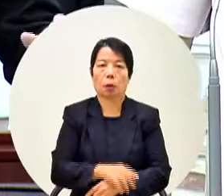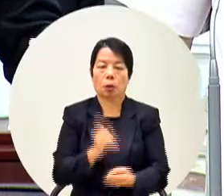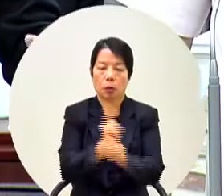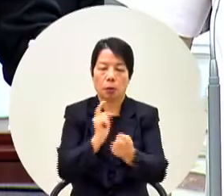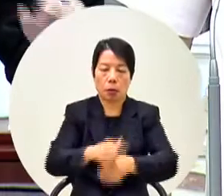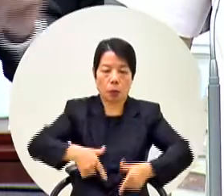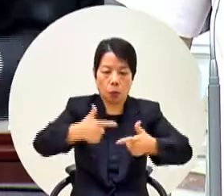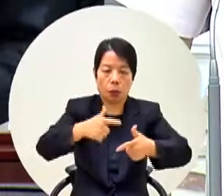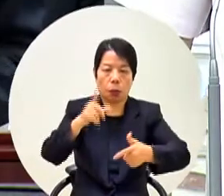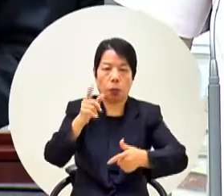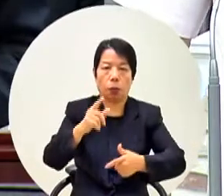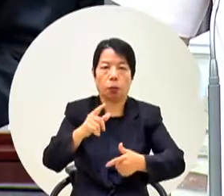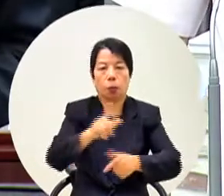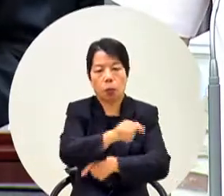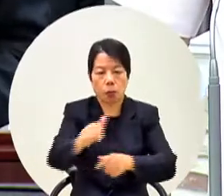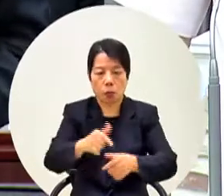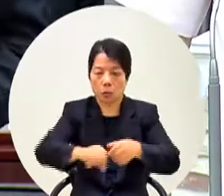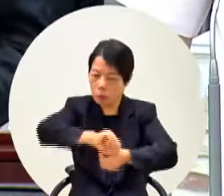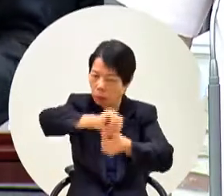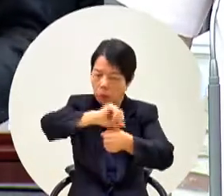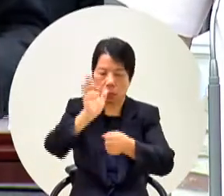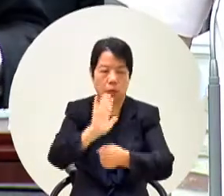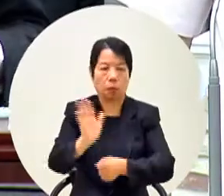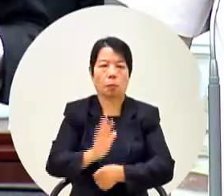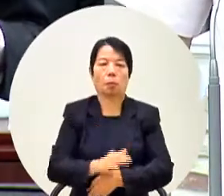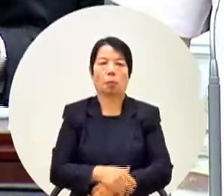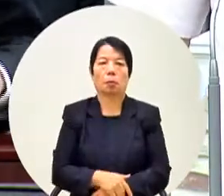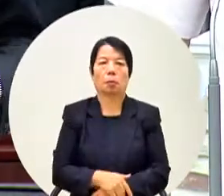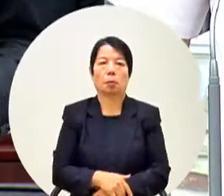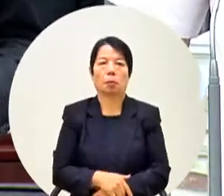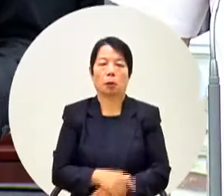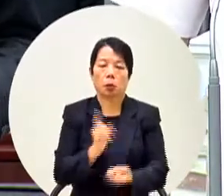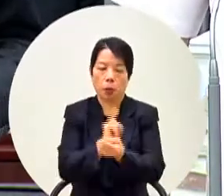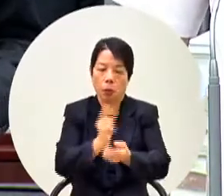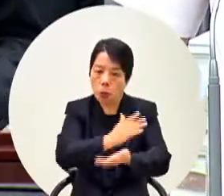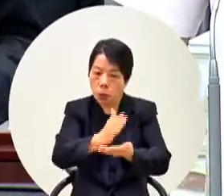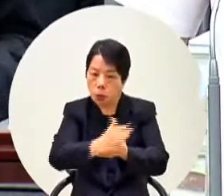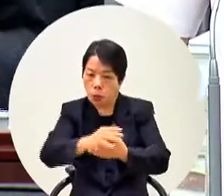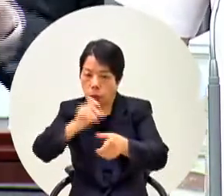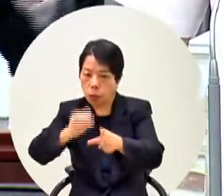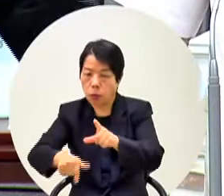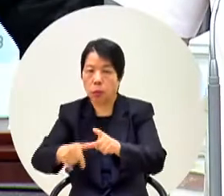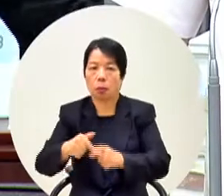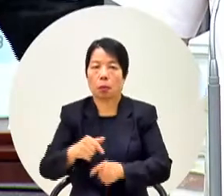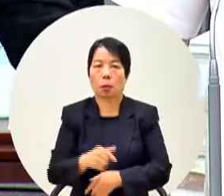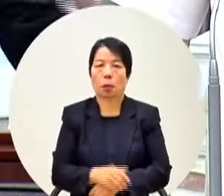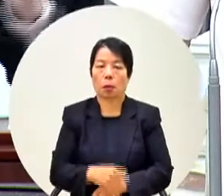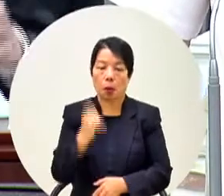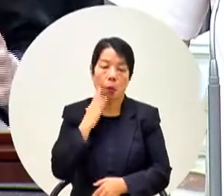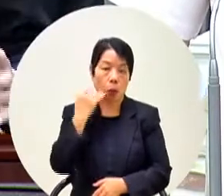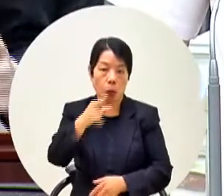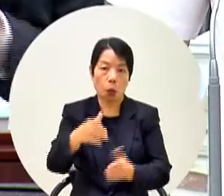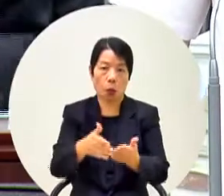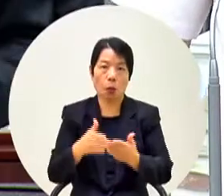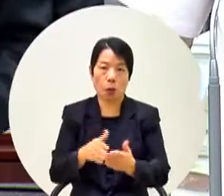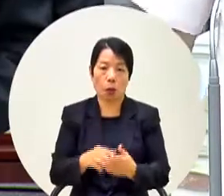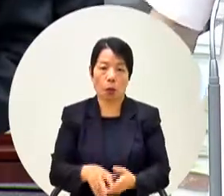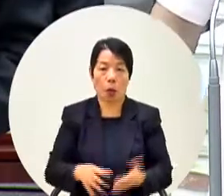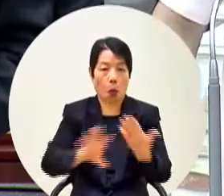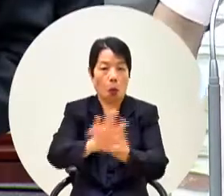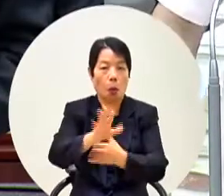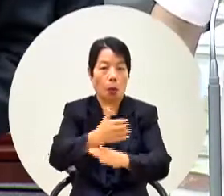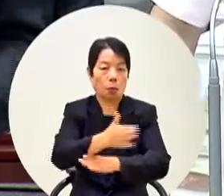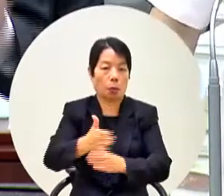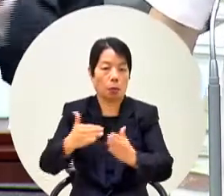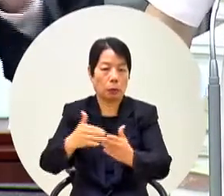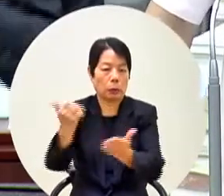量阁继续阁增加去啦，吼，啊，所以轻度业者，你若一直无限量，一直在外管区的粪